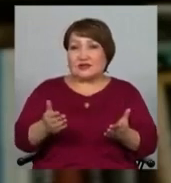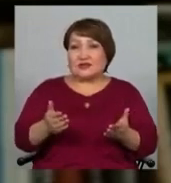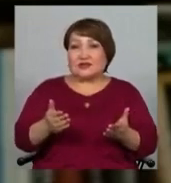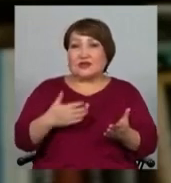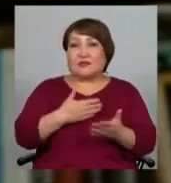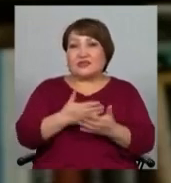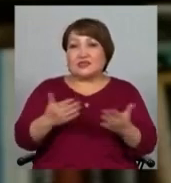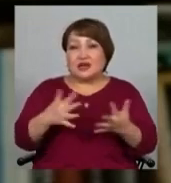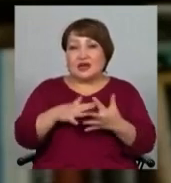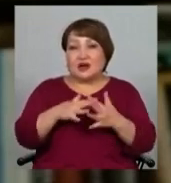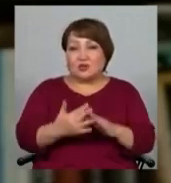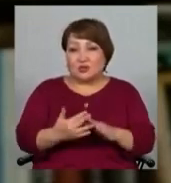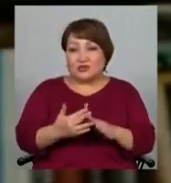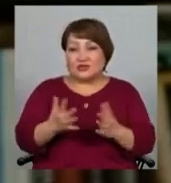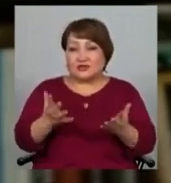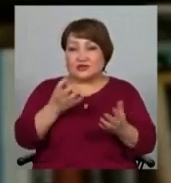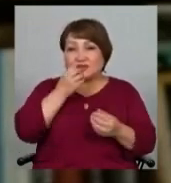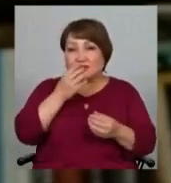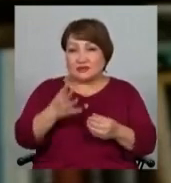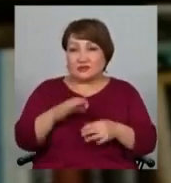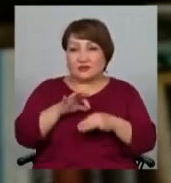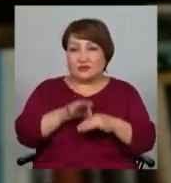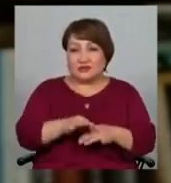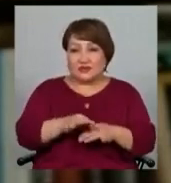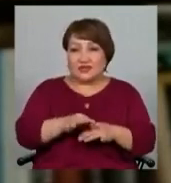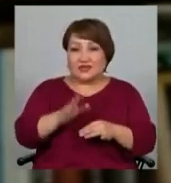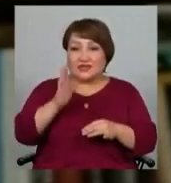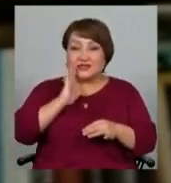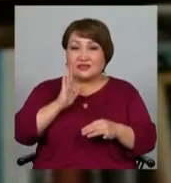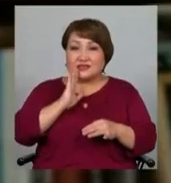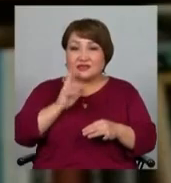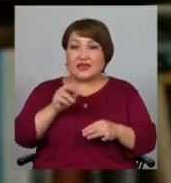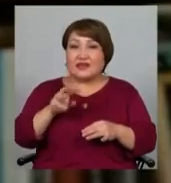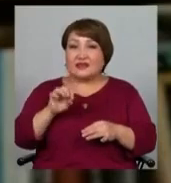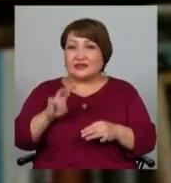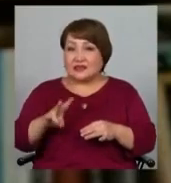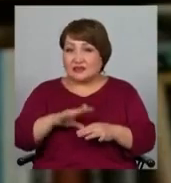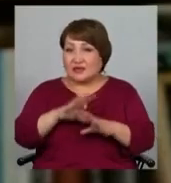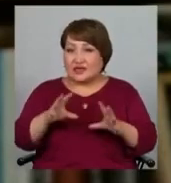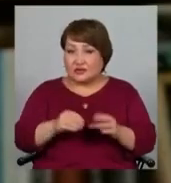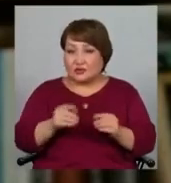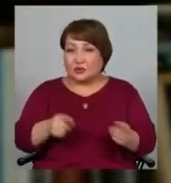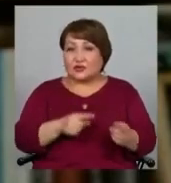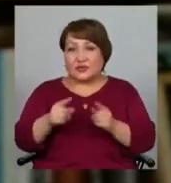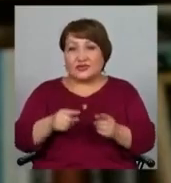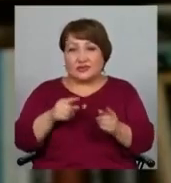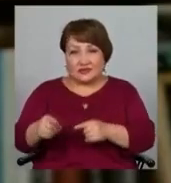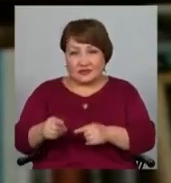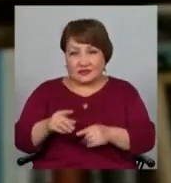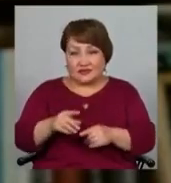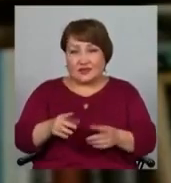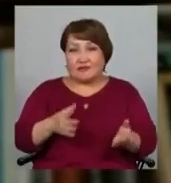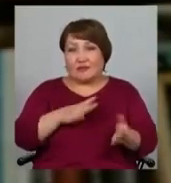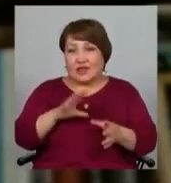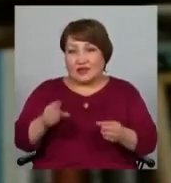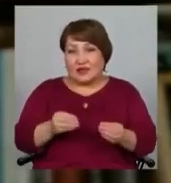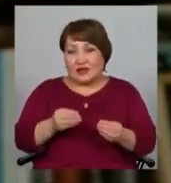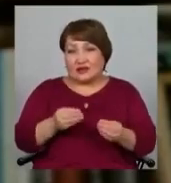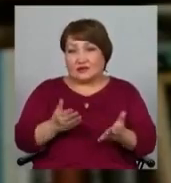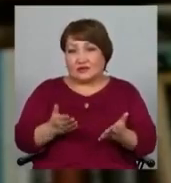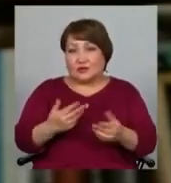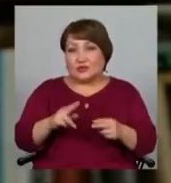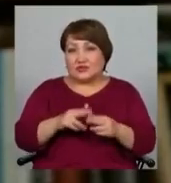біздің ауылдың тұсынан жаяулап өтіп жүреді. Қыз келіндер бәрі. Ол бұрын көшпенділердің салты бойынша. Міне осындай